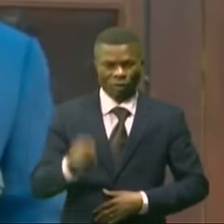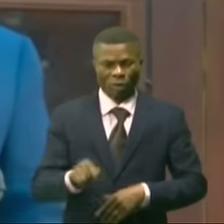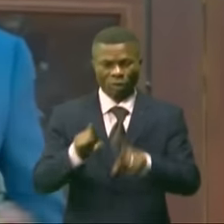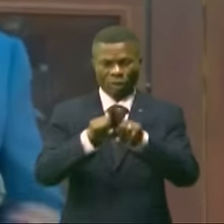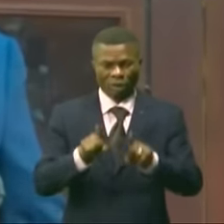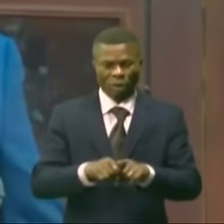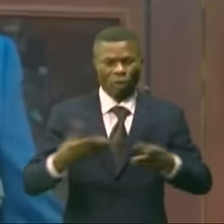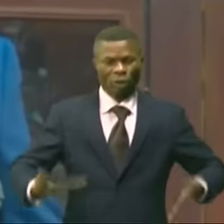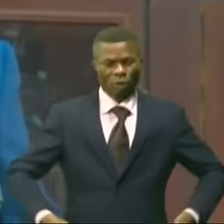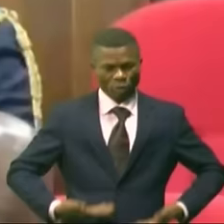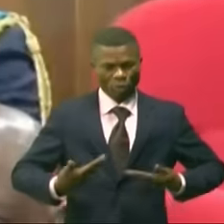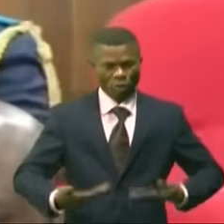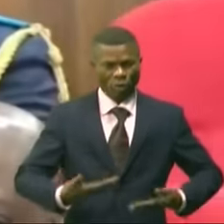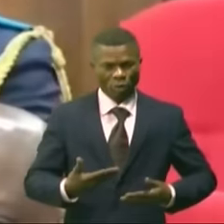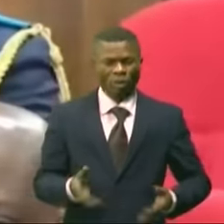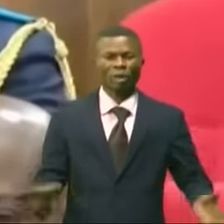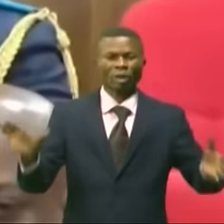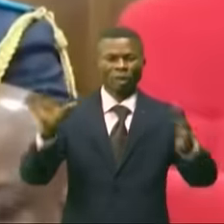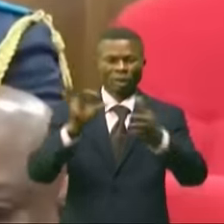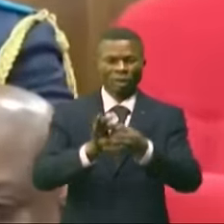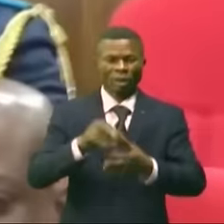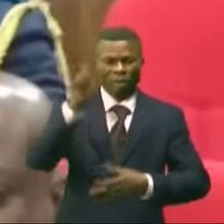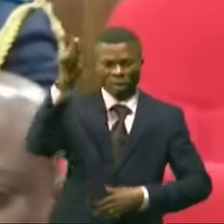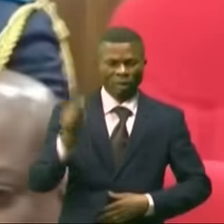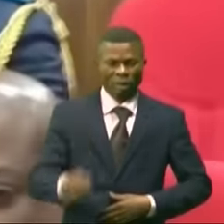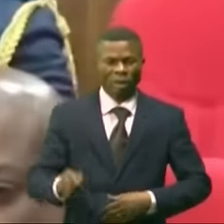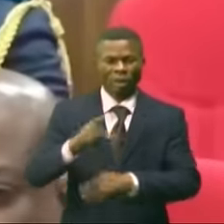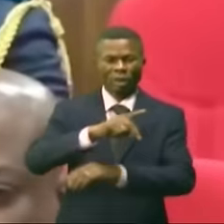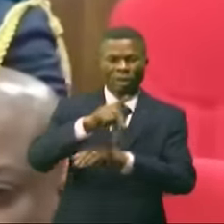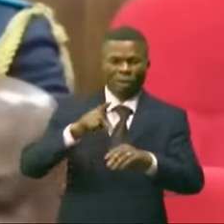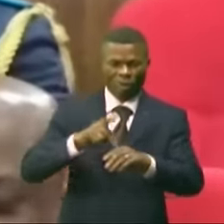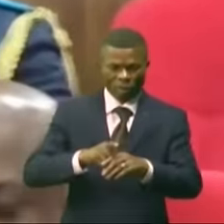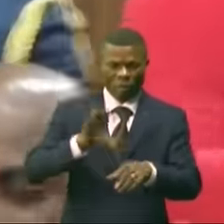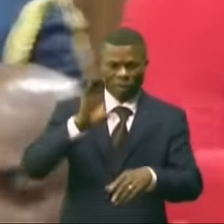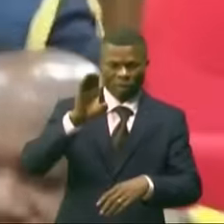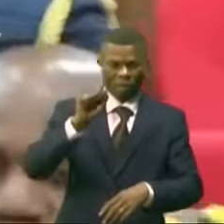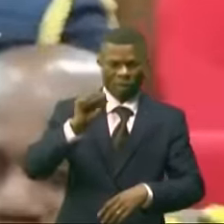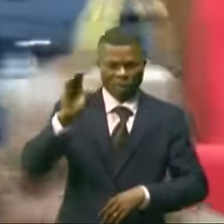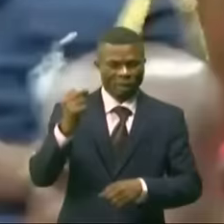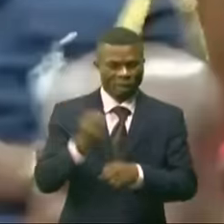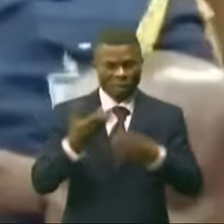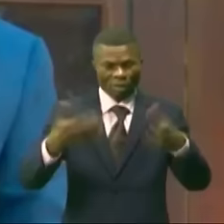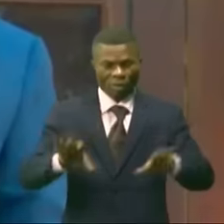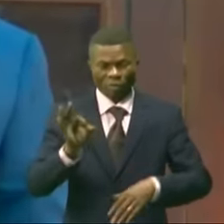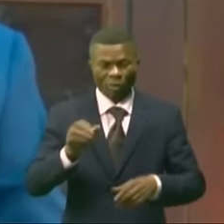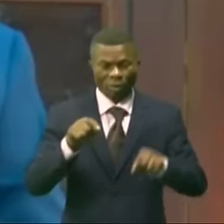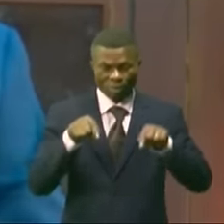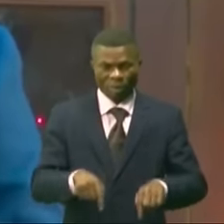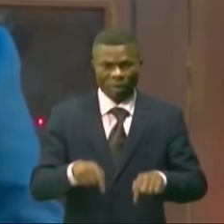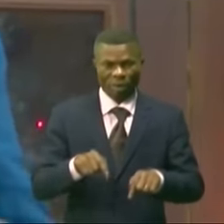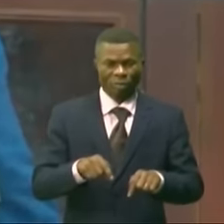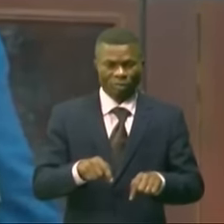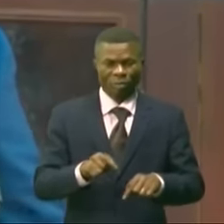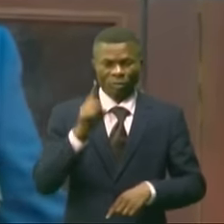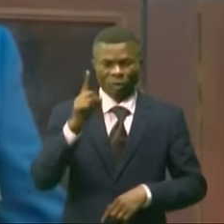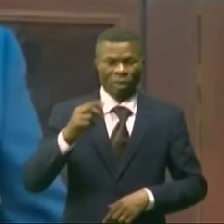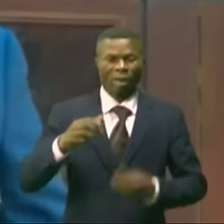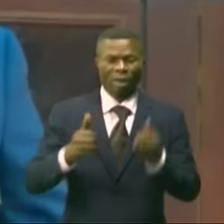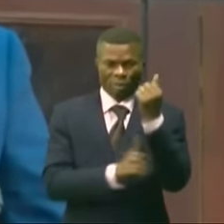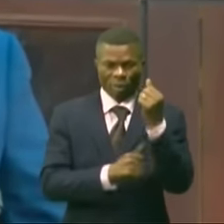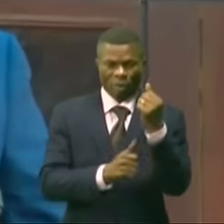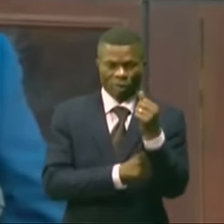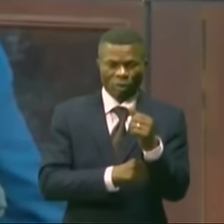sommes contents qu'il a intégration militaire régionale mais c'est une œuvre inachevée à partir du moment où un des membres de